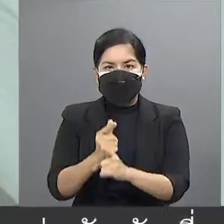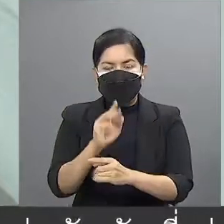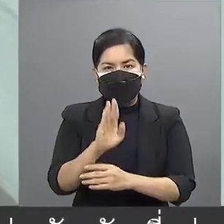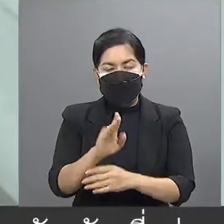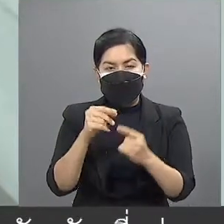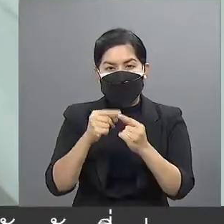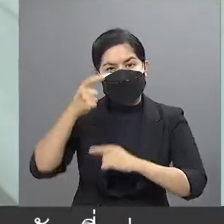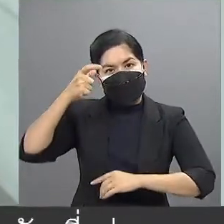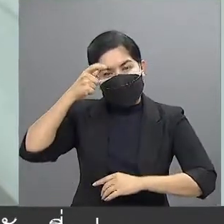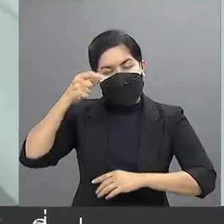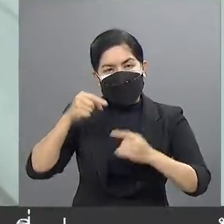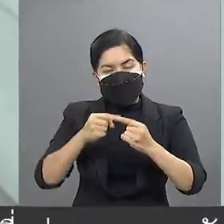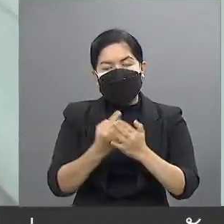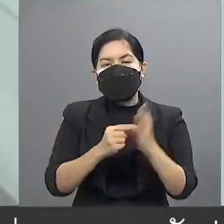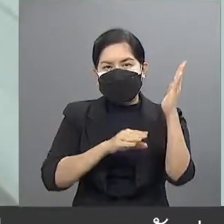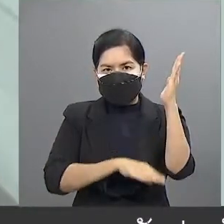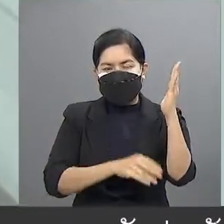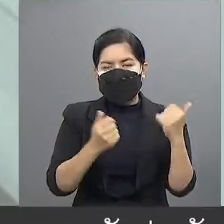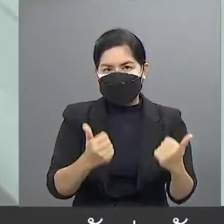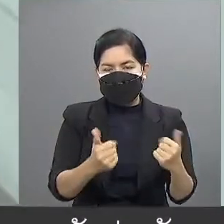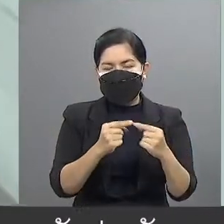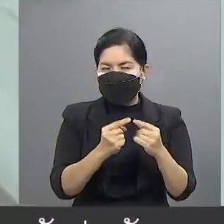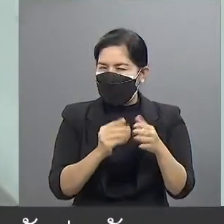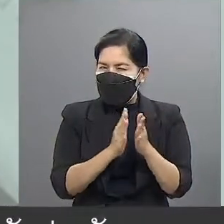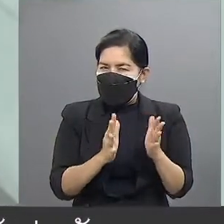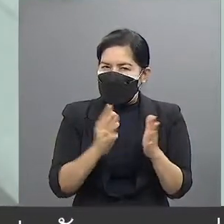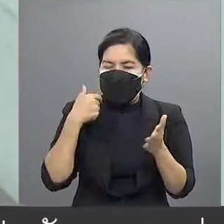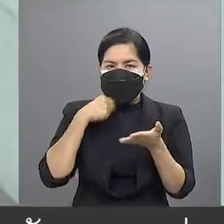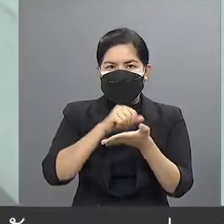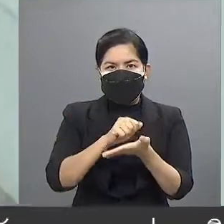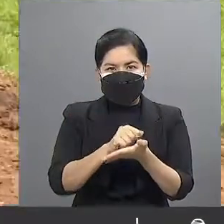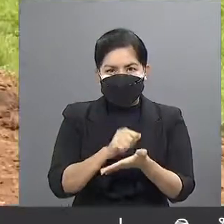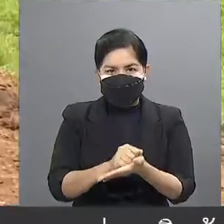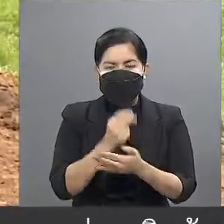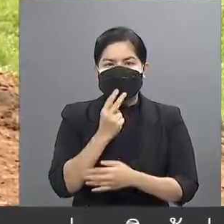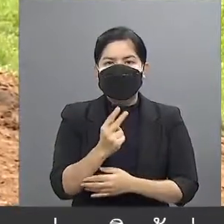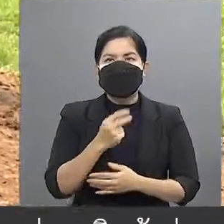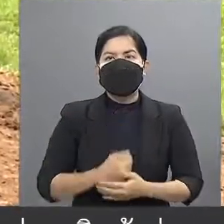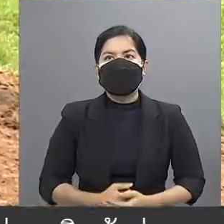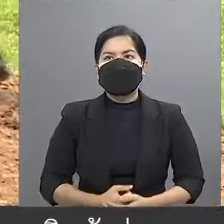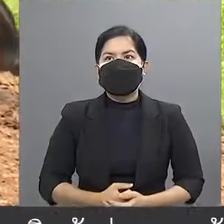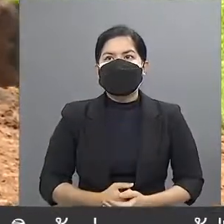ไม่ทันต่อความต้องการติดตามรายงานจากคุณภูนวัฒน์นาคทองค่ะ